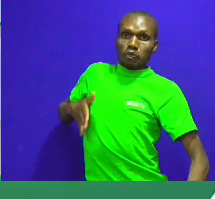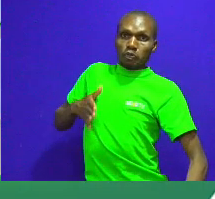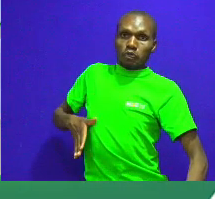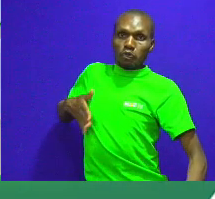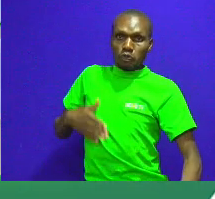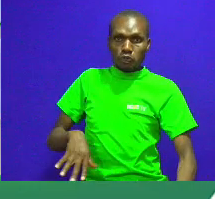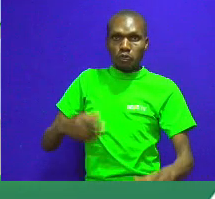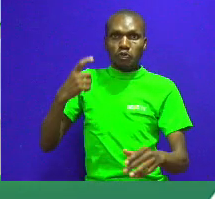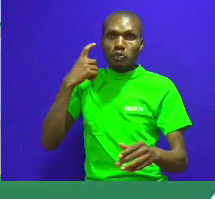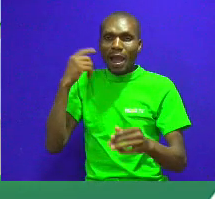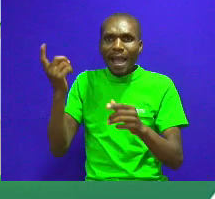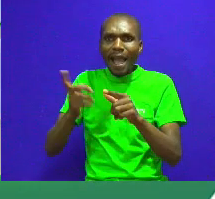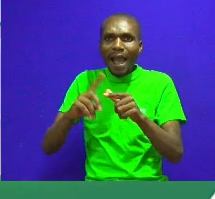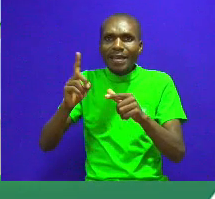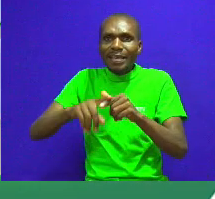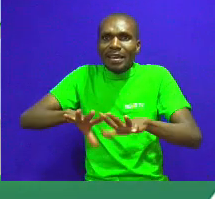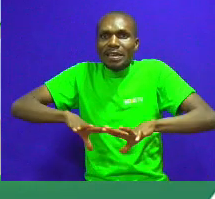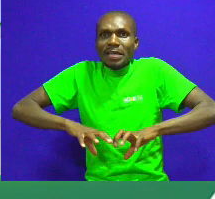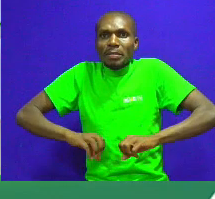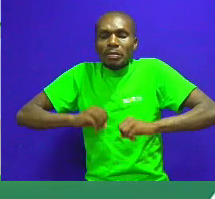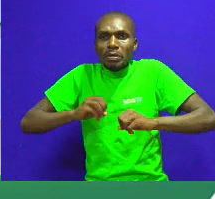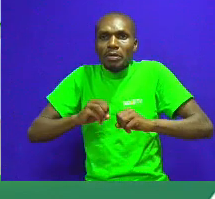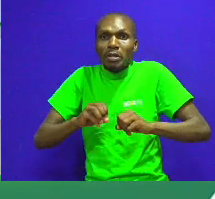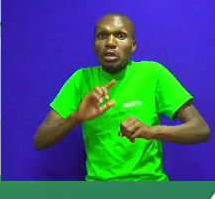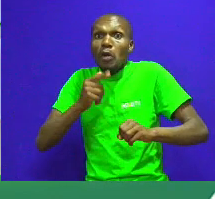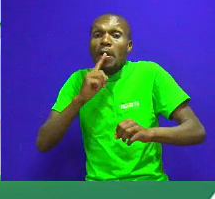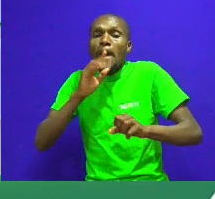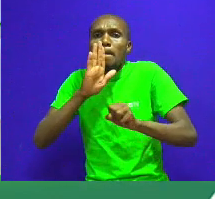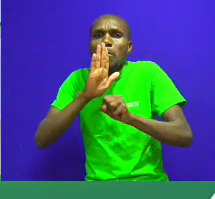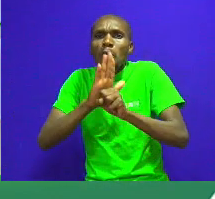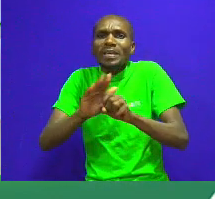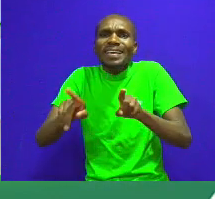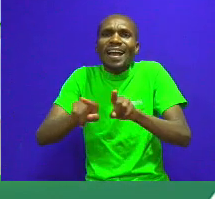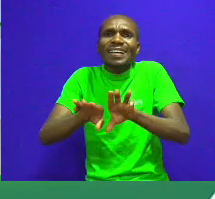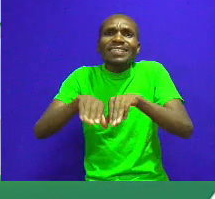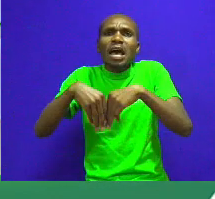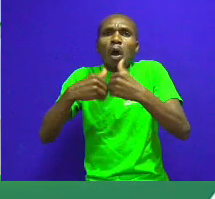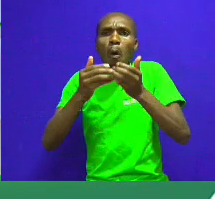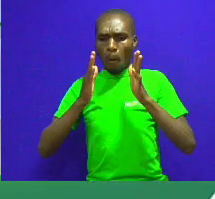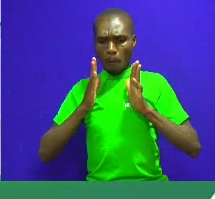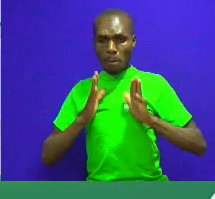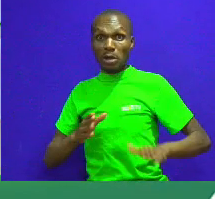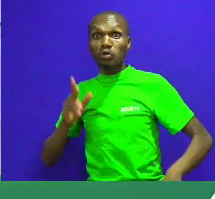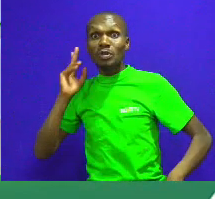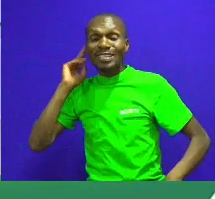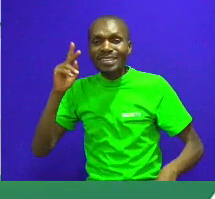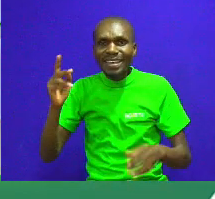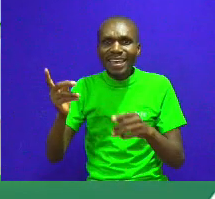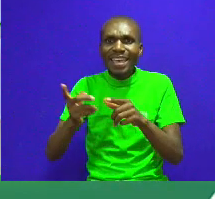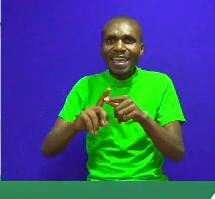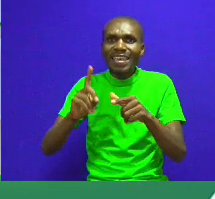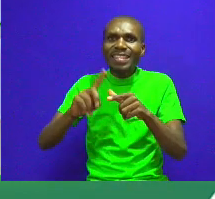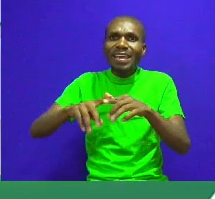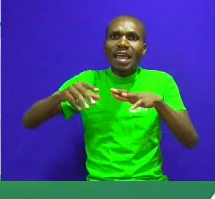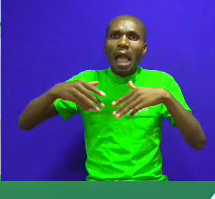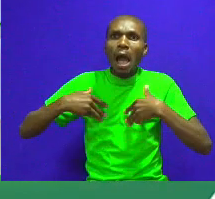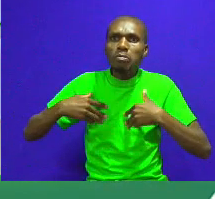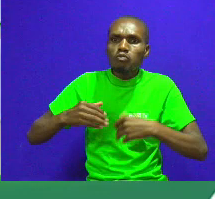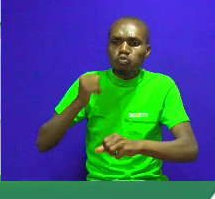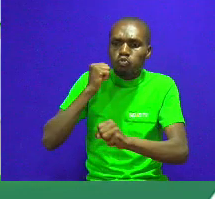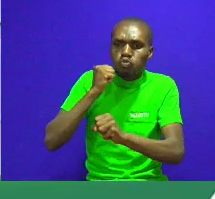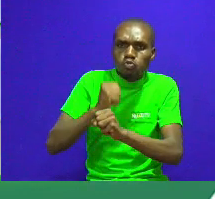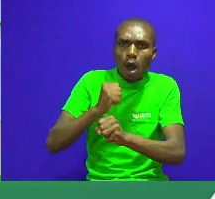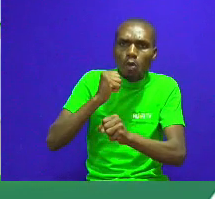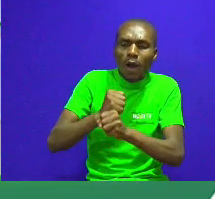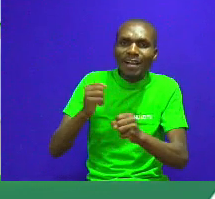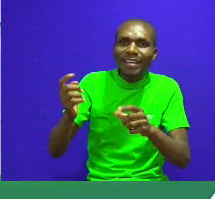obo teneli uwedu keyo ni go baba kwa ene kibuna inenchere ya mo aba menyebe county ya Kisii. Bako enyolera emirimo na baigo